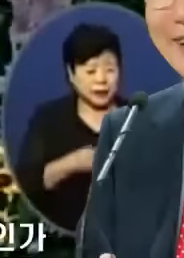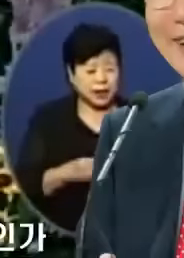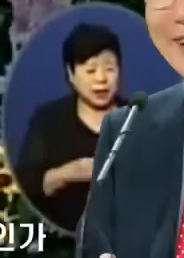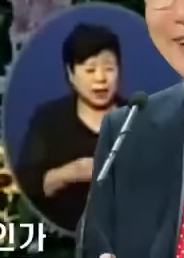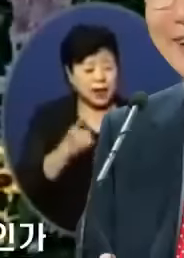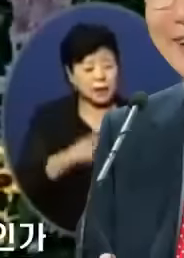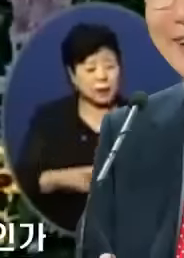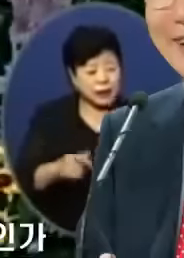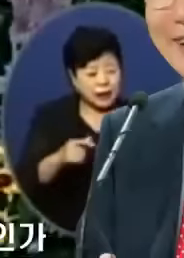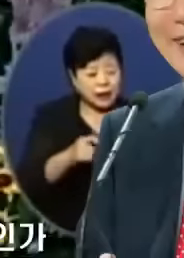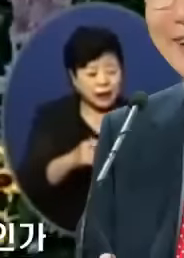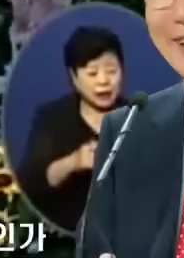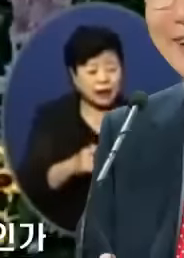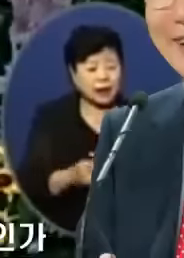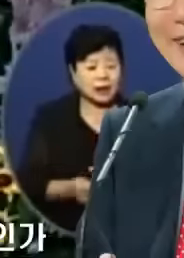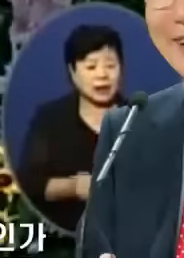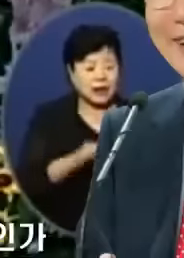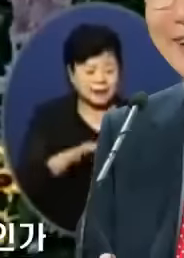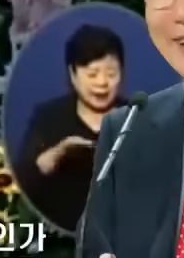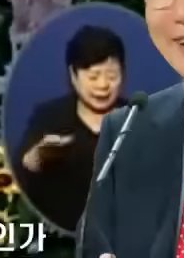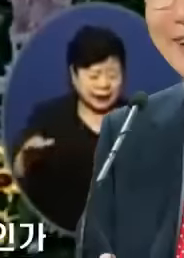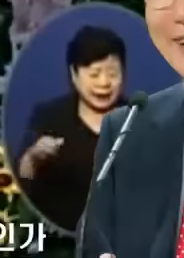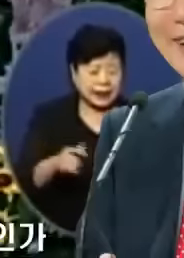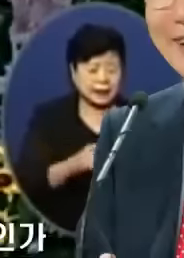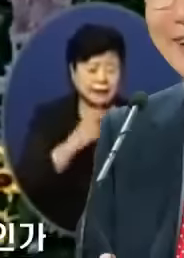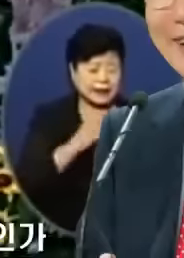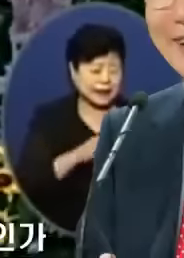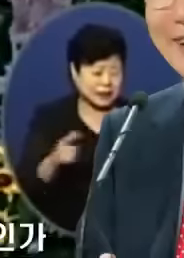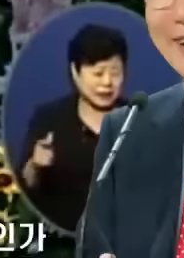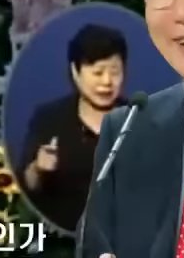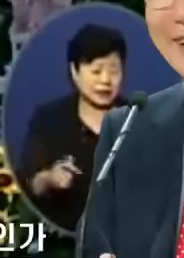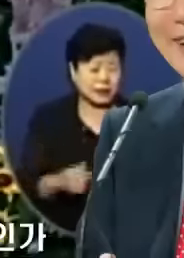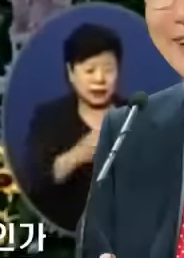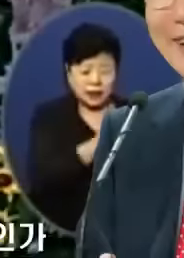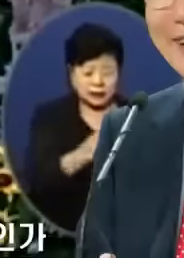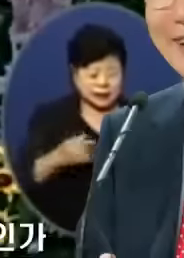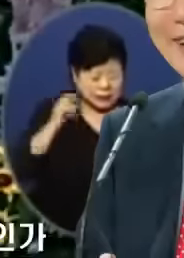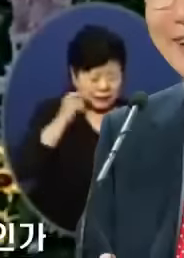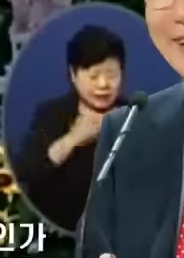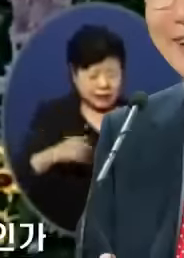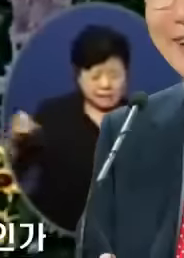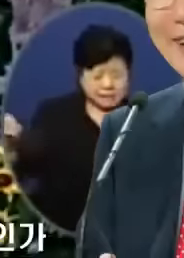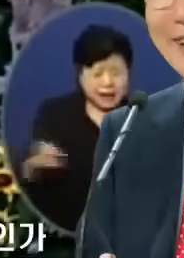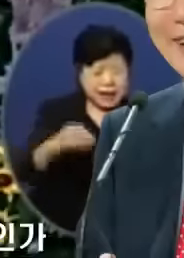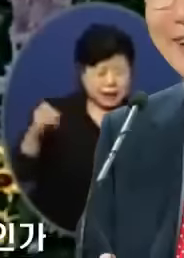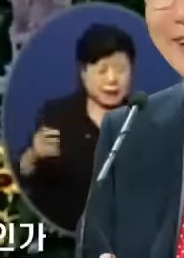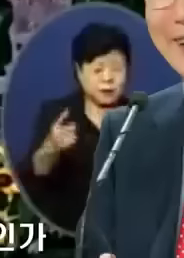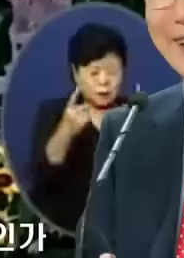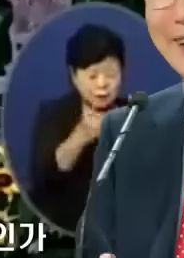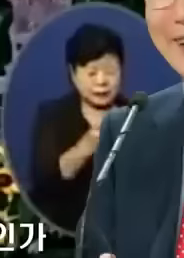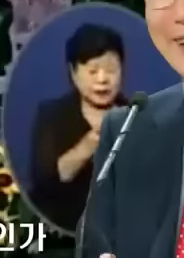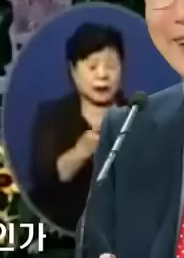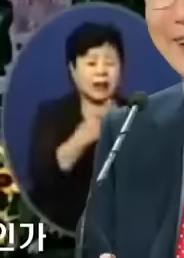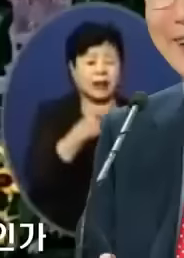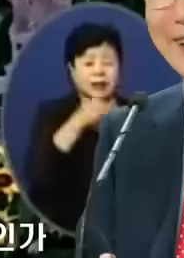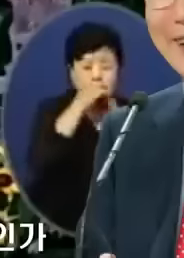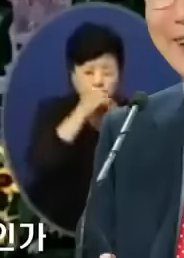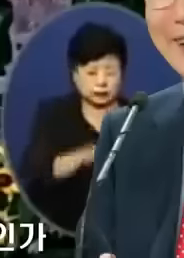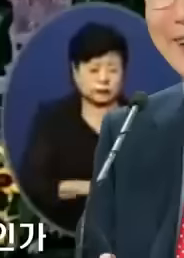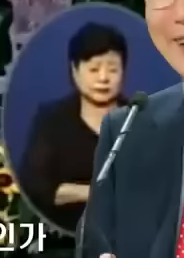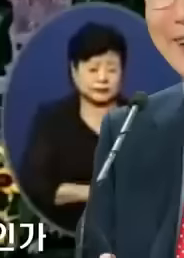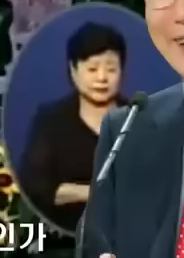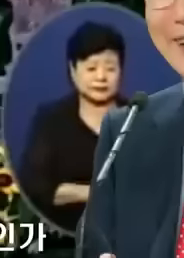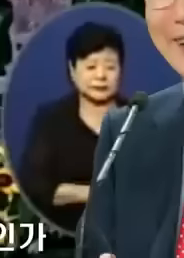바다 위에서만 항해하는 것이 아닙니다. 때로는 감당하기 힘든 거센 파도를 만날 때가 종종